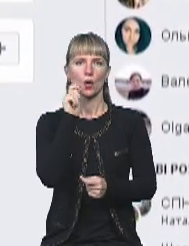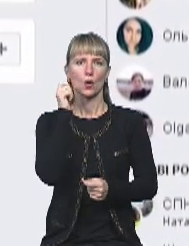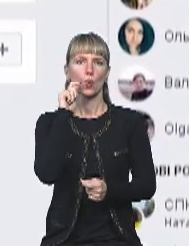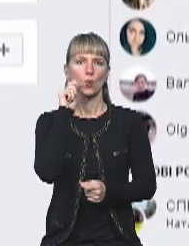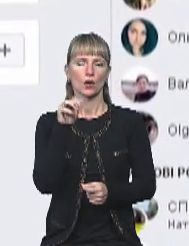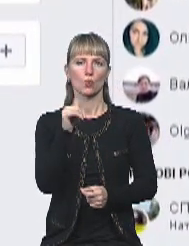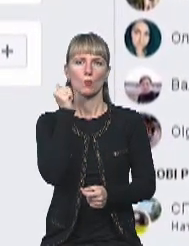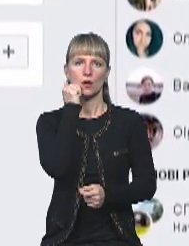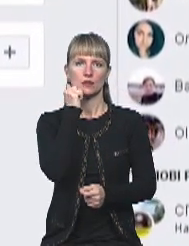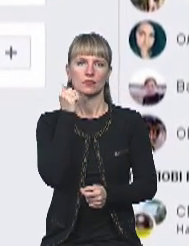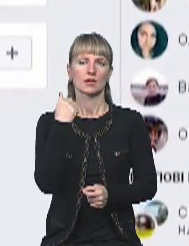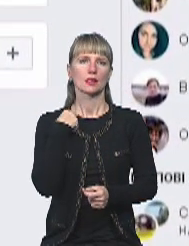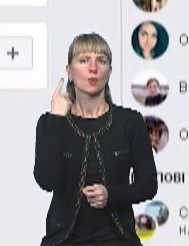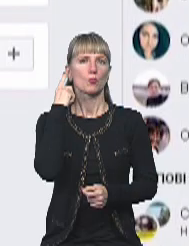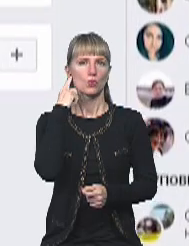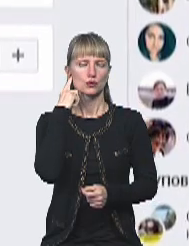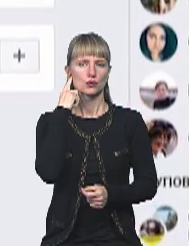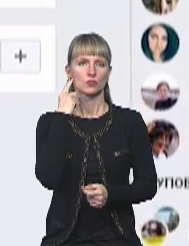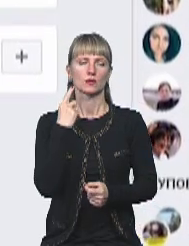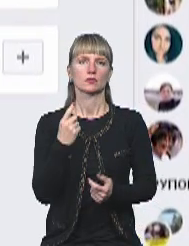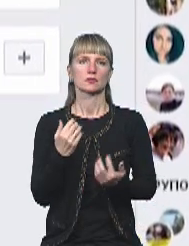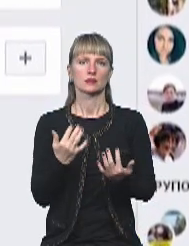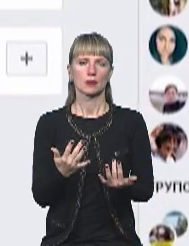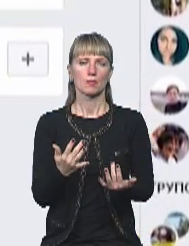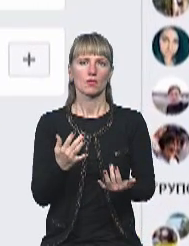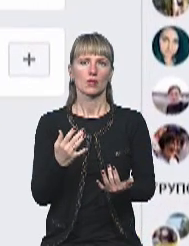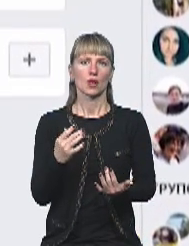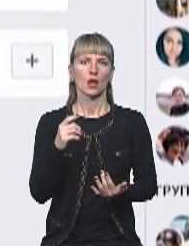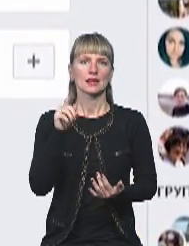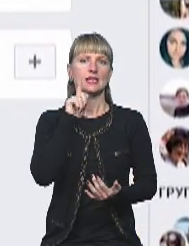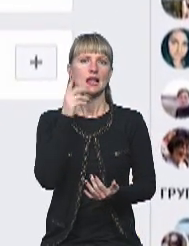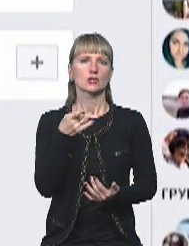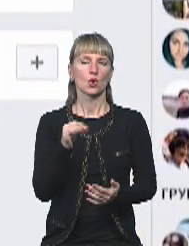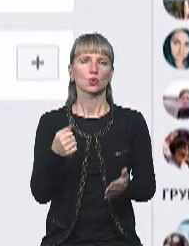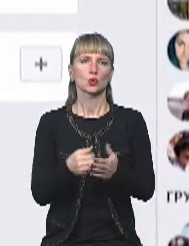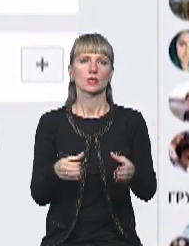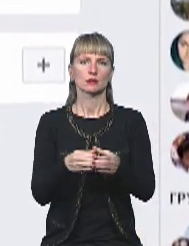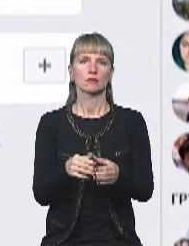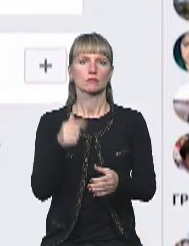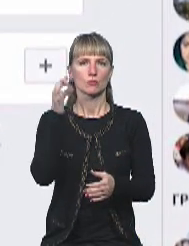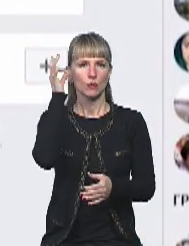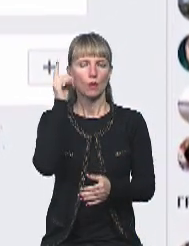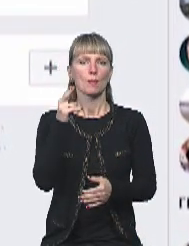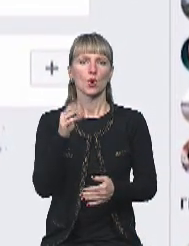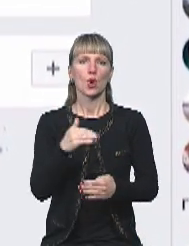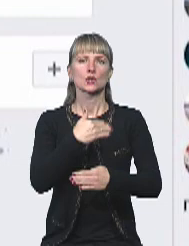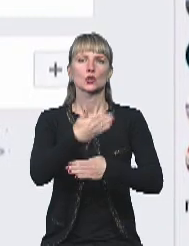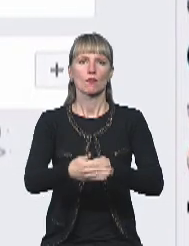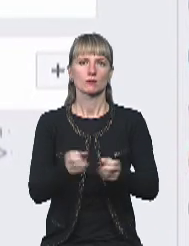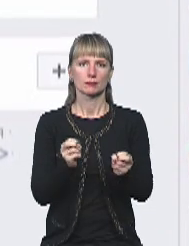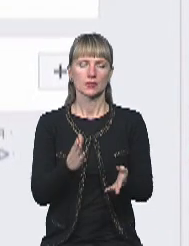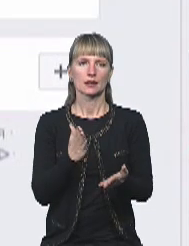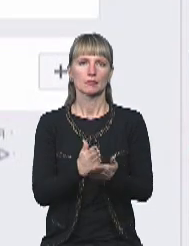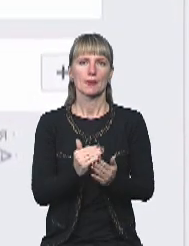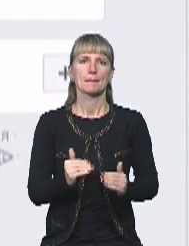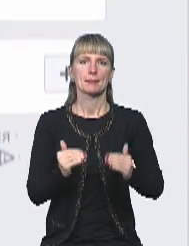Москві. Я почув заклик Володимира Зеленського до єдності. Добре пам'ятаючи про зовнішню небезпеку, маємо не підвищувати